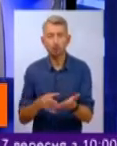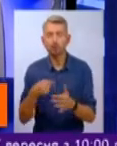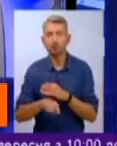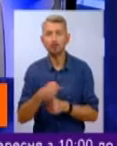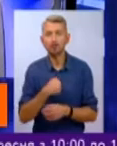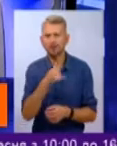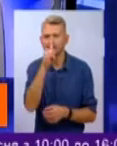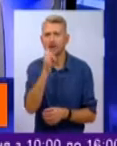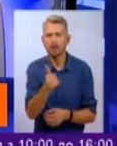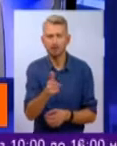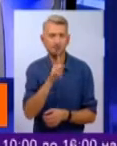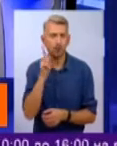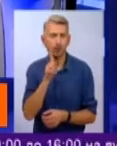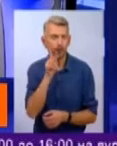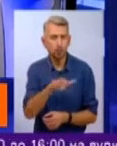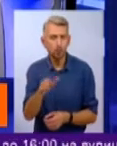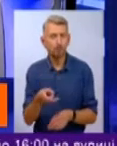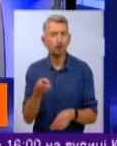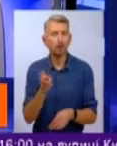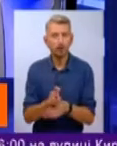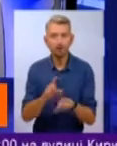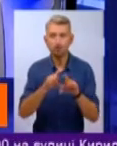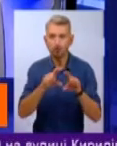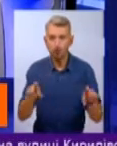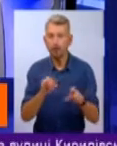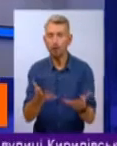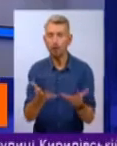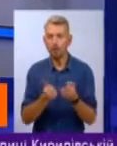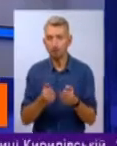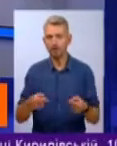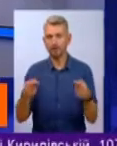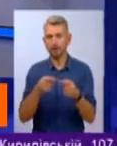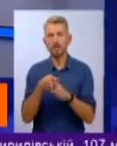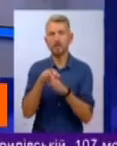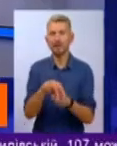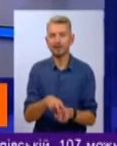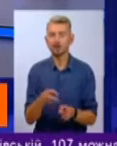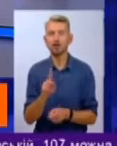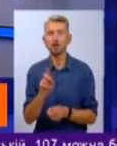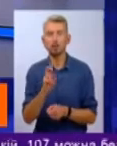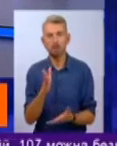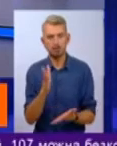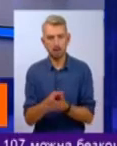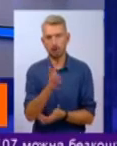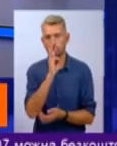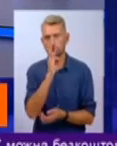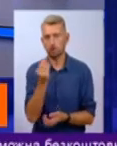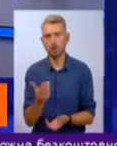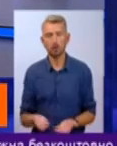ми не даємо можливості молодим людям приходити в школи і отримувати відповідні навантаження для того, щоб мати заробітну